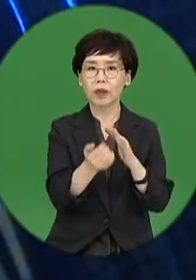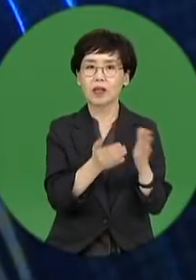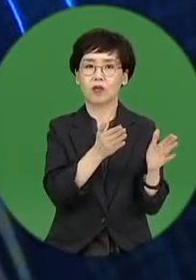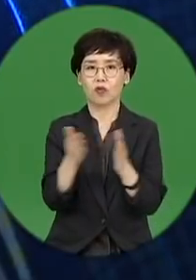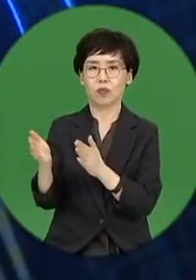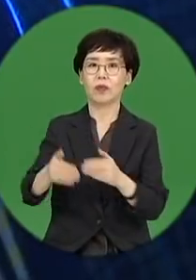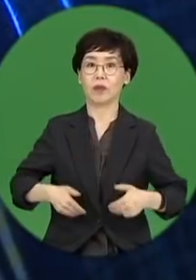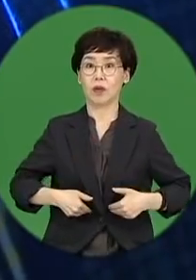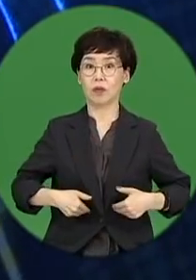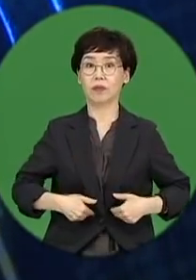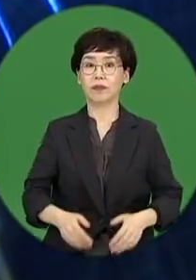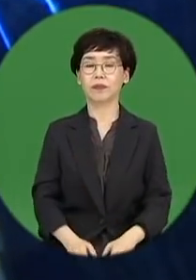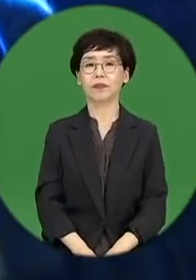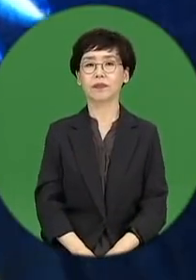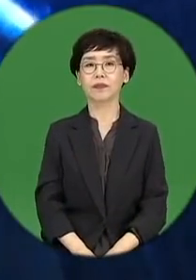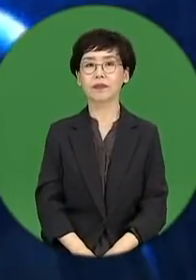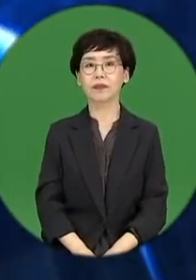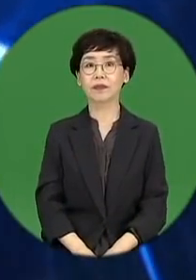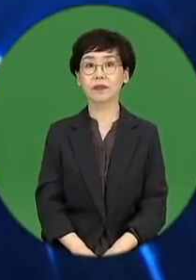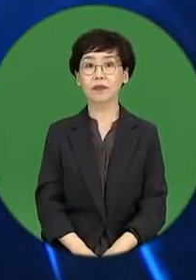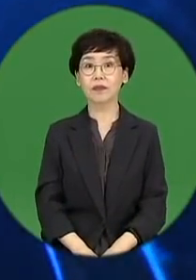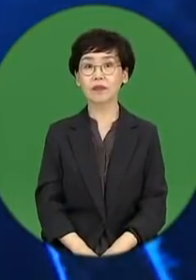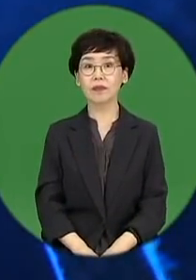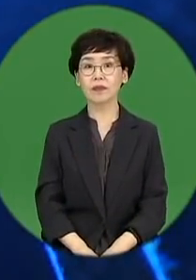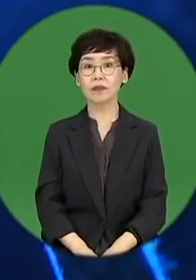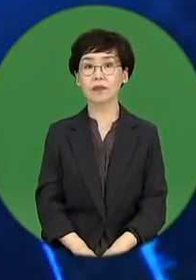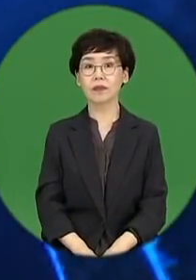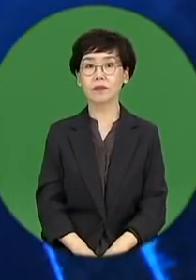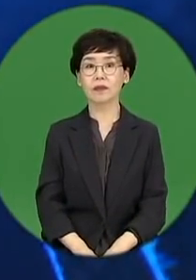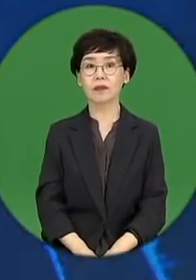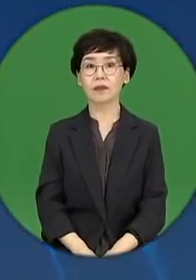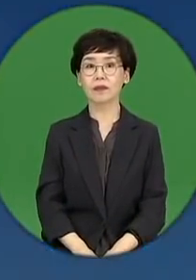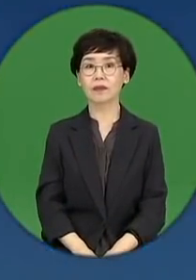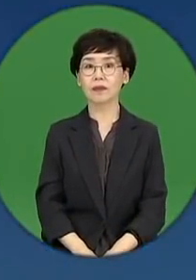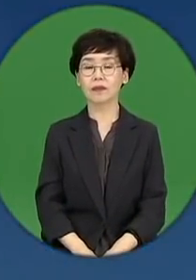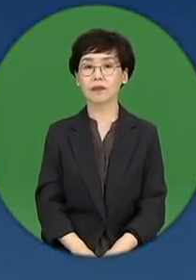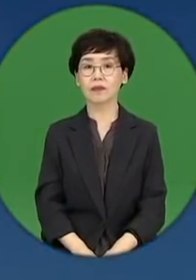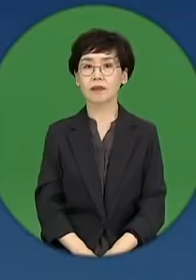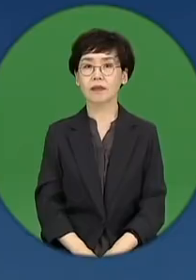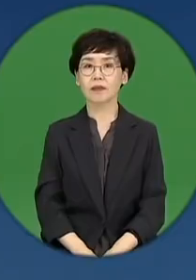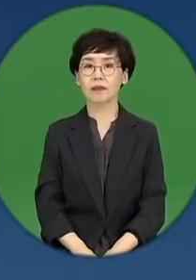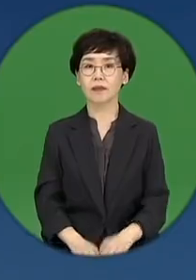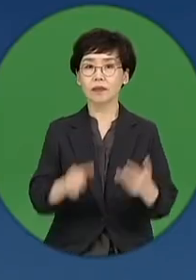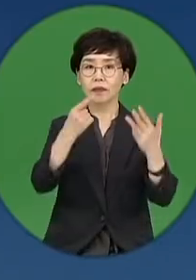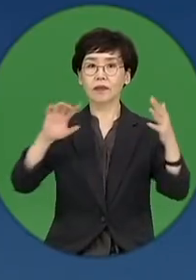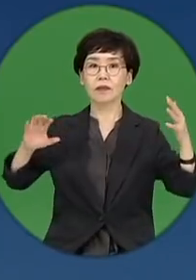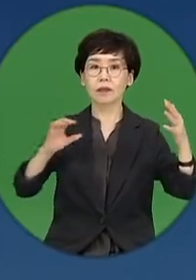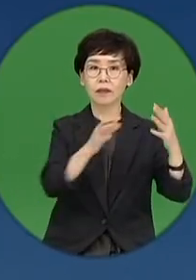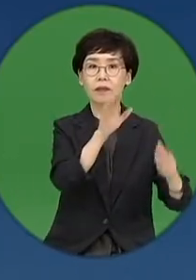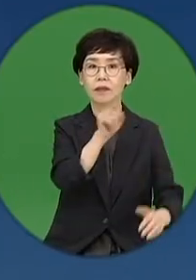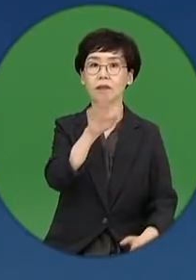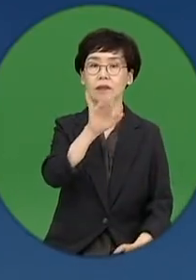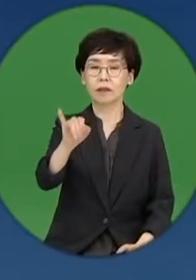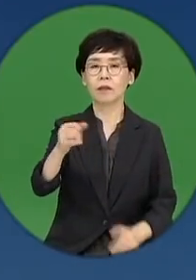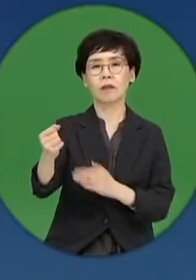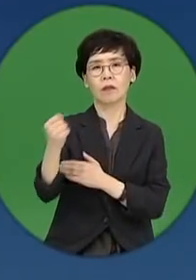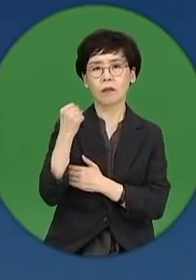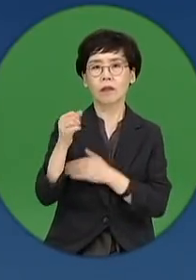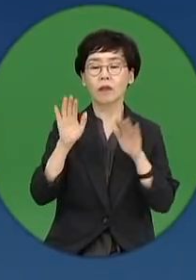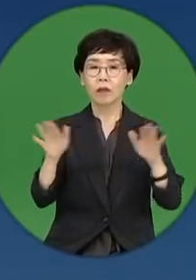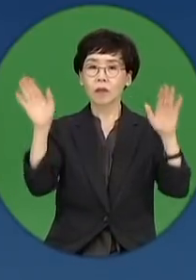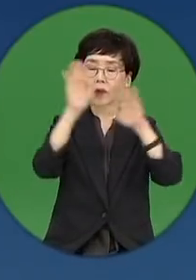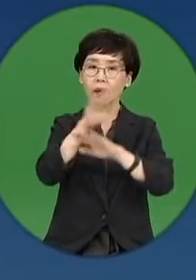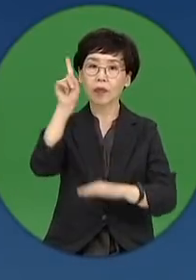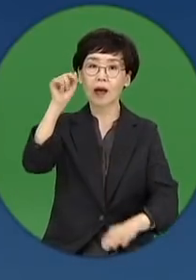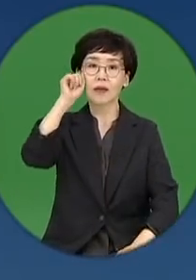말아야 합니다. SBS 송인호입니다. 제8호 태풍 바비는 강력한 태풍입니다. 오늘 밤,